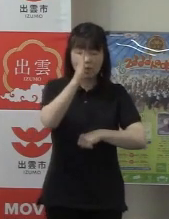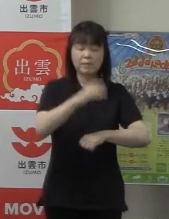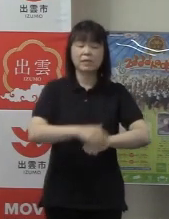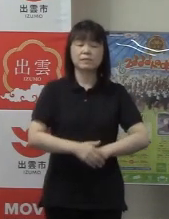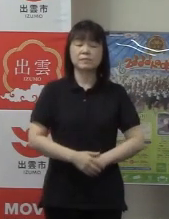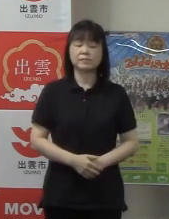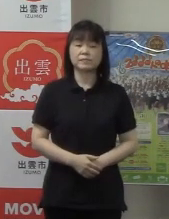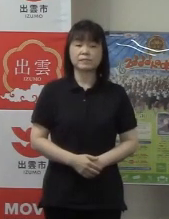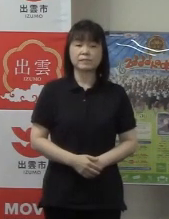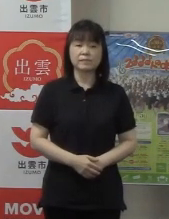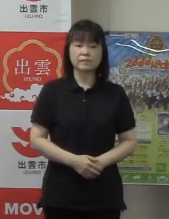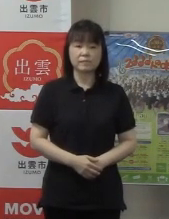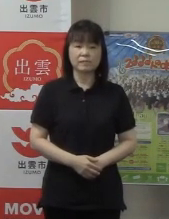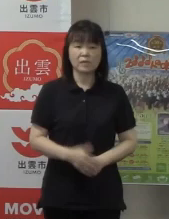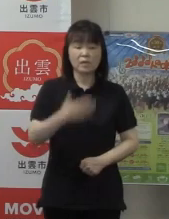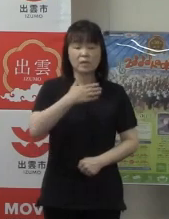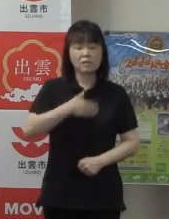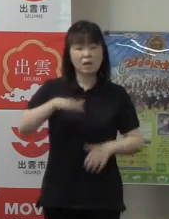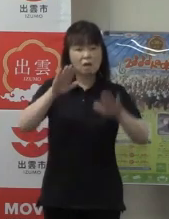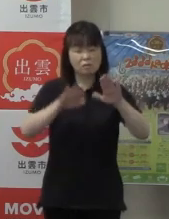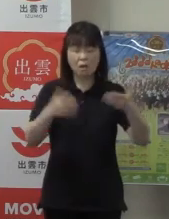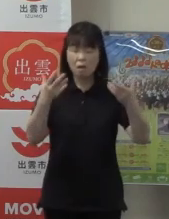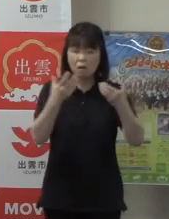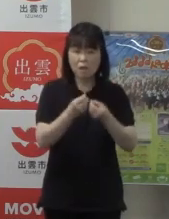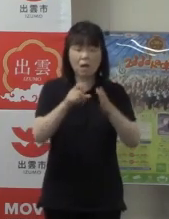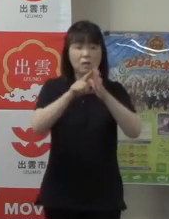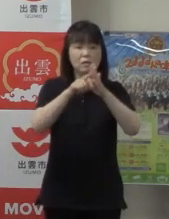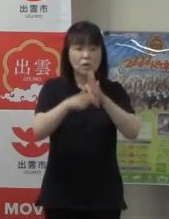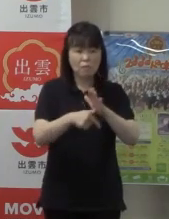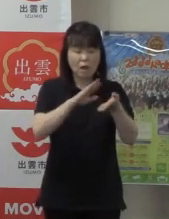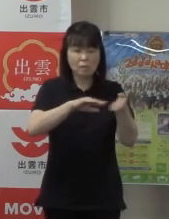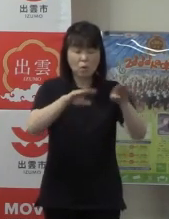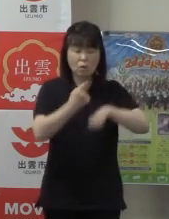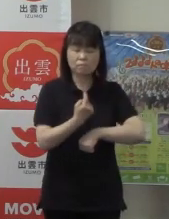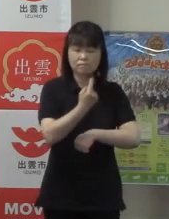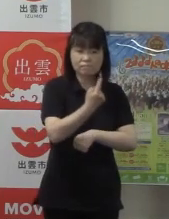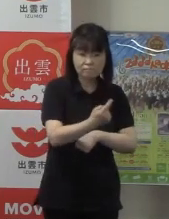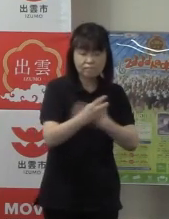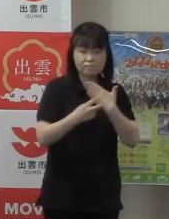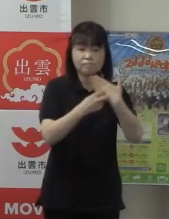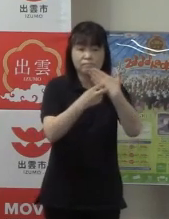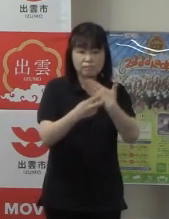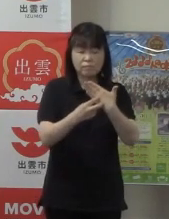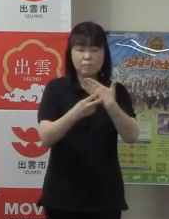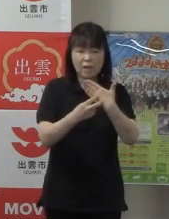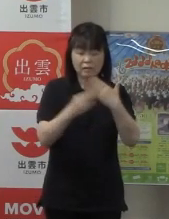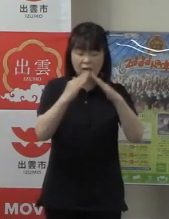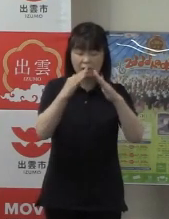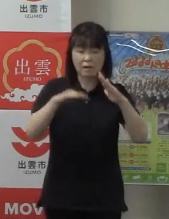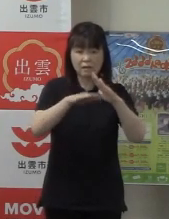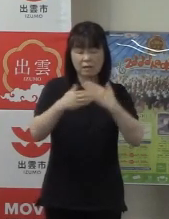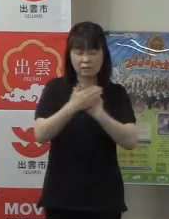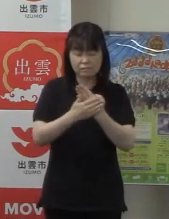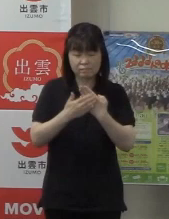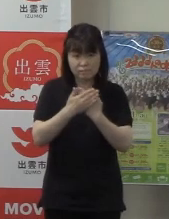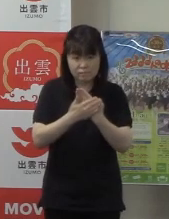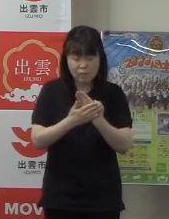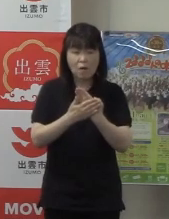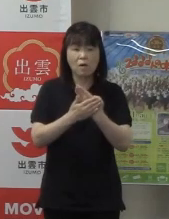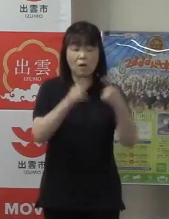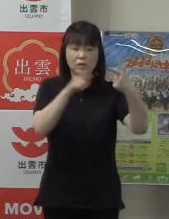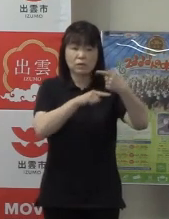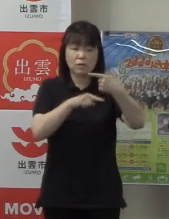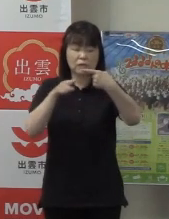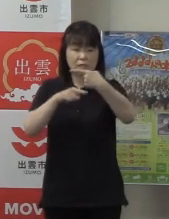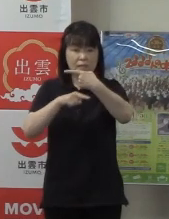。また体調が悪い場合は早めに受診すること、また休むこと、また感染を拡大しないよう一人一人の意